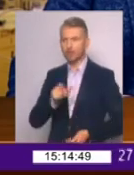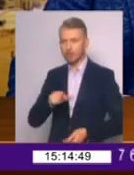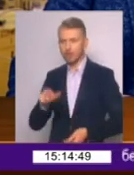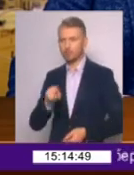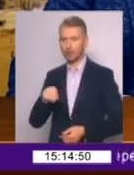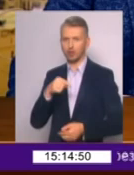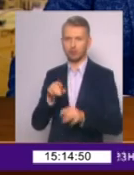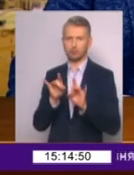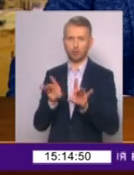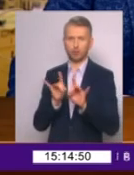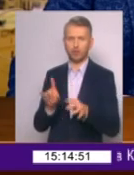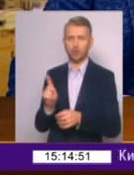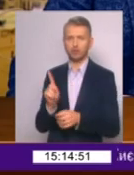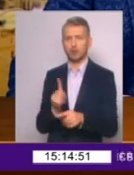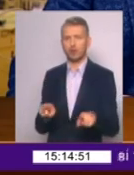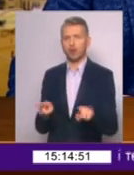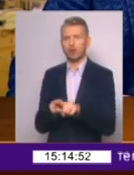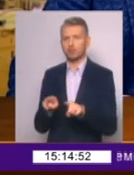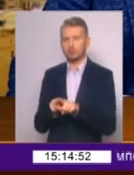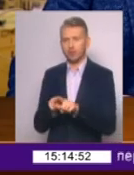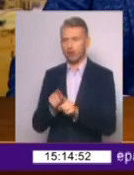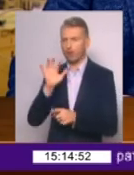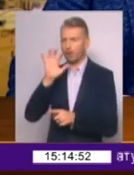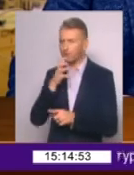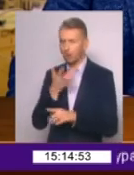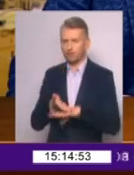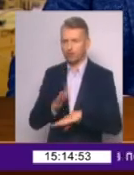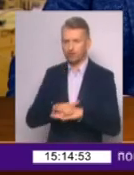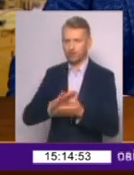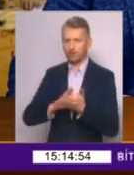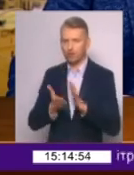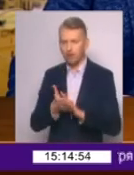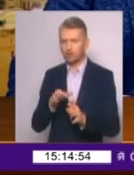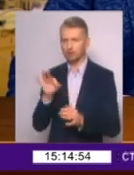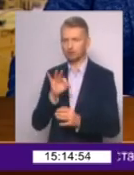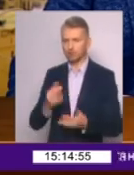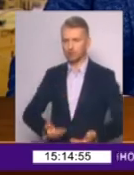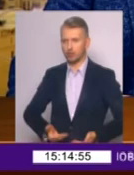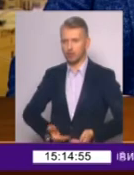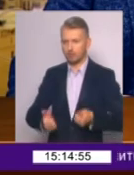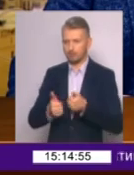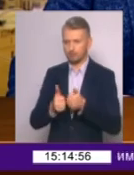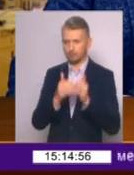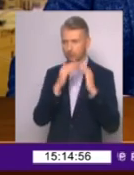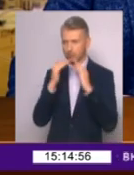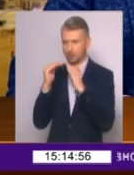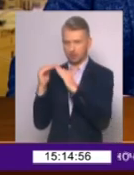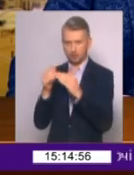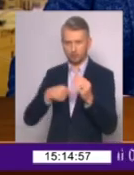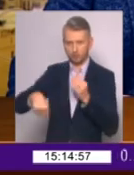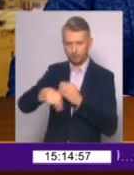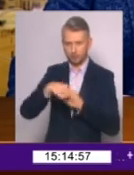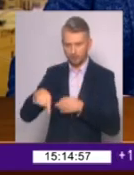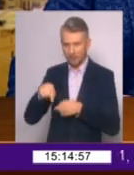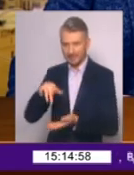що така серйозна, важка складається ситуація саме з приводу життя біля житлових будинків, які знаходяться біля